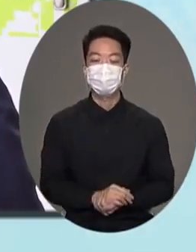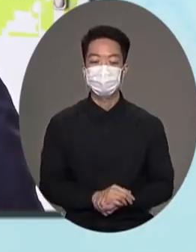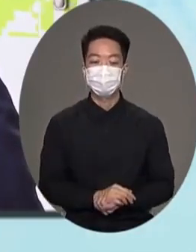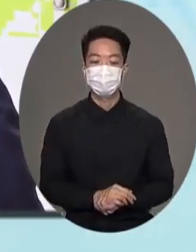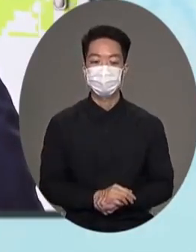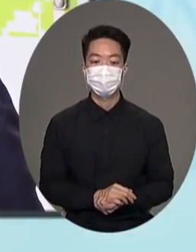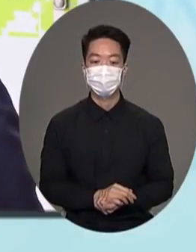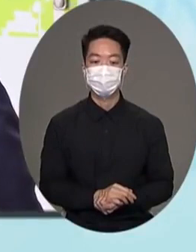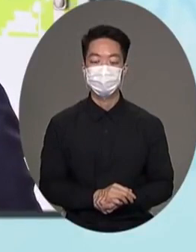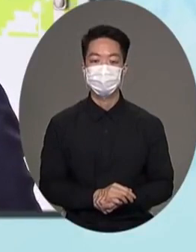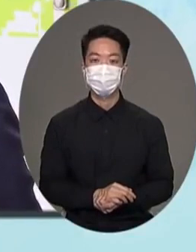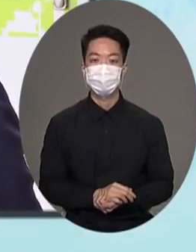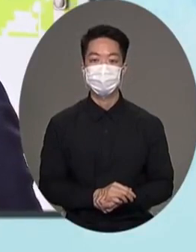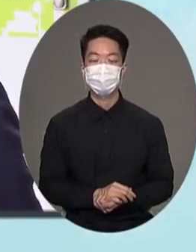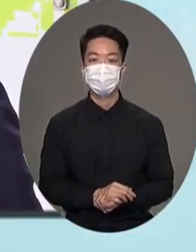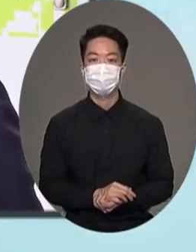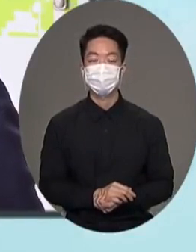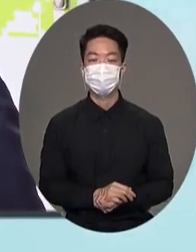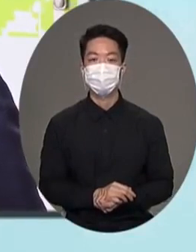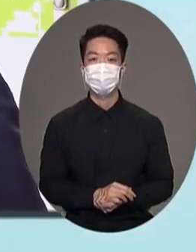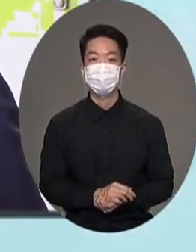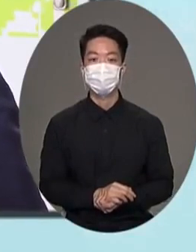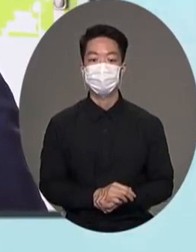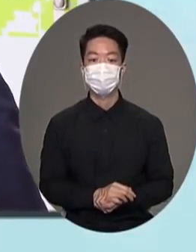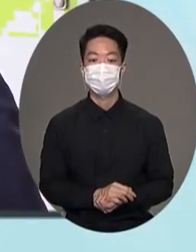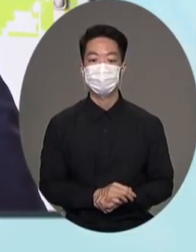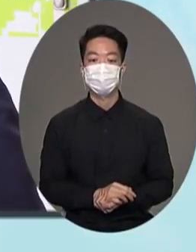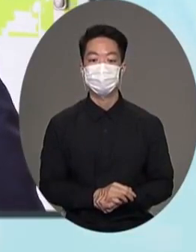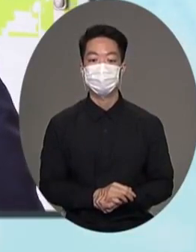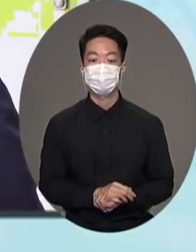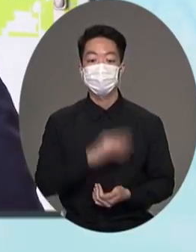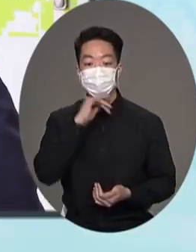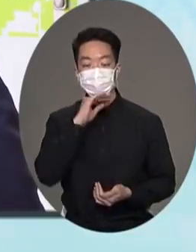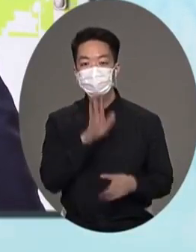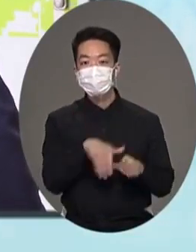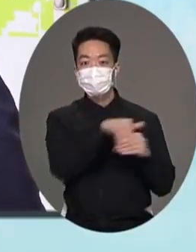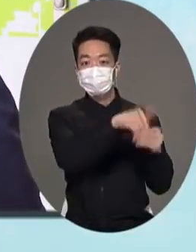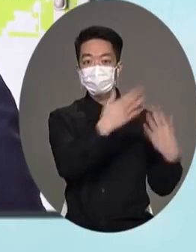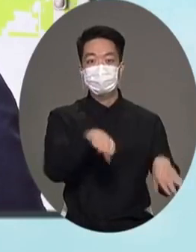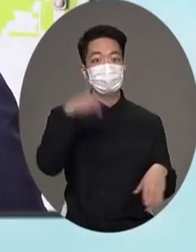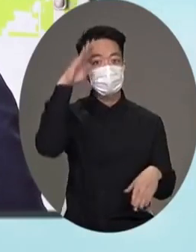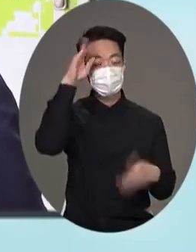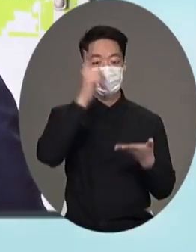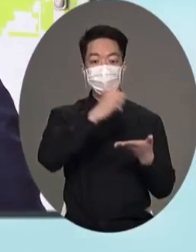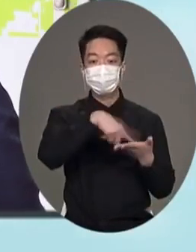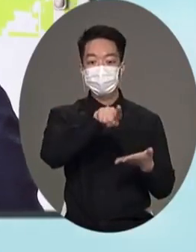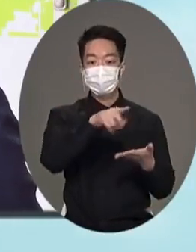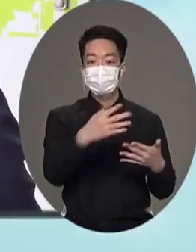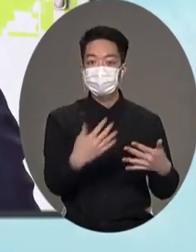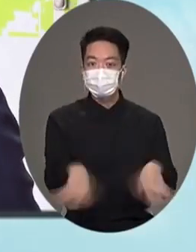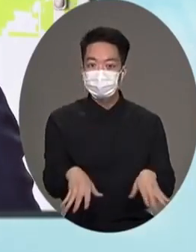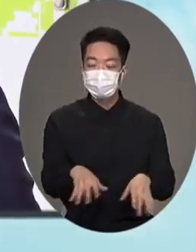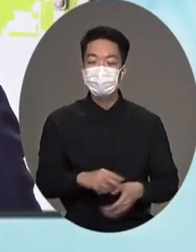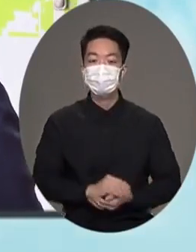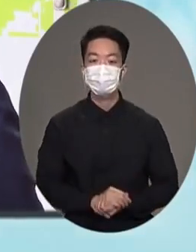是如果是通过申请而警方是给了不反对通知书